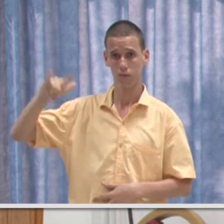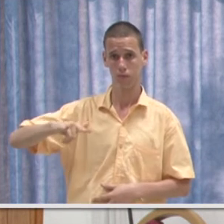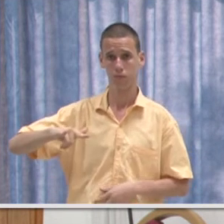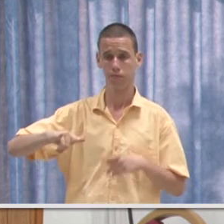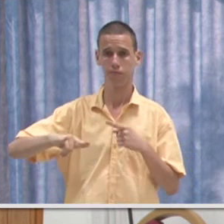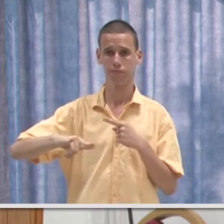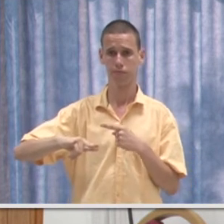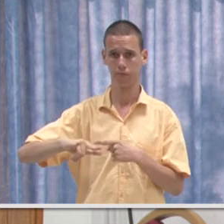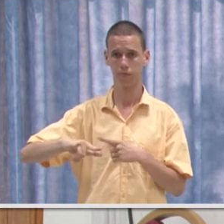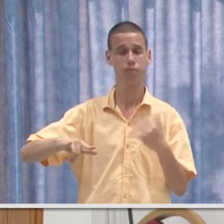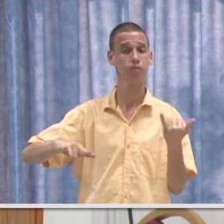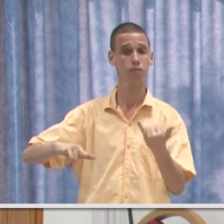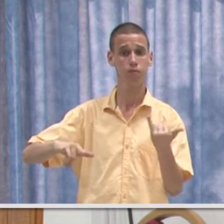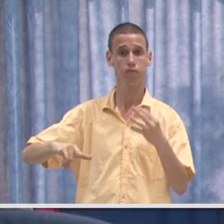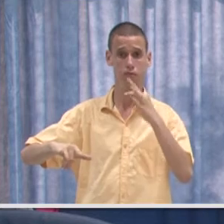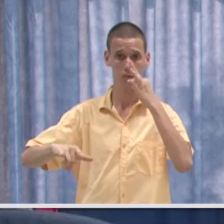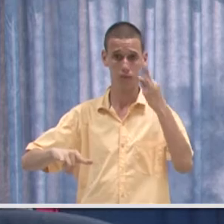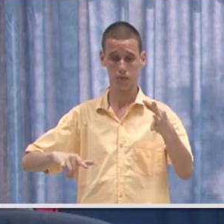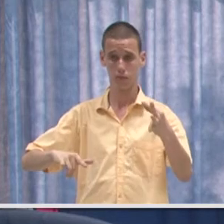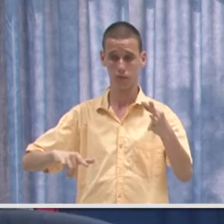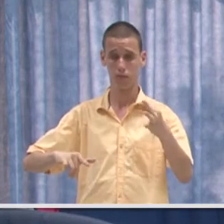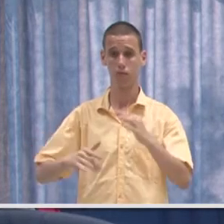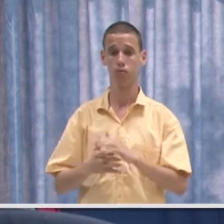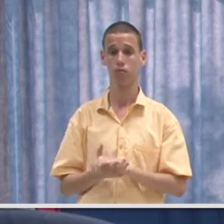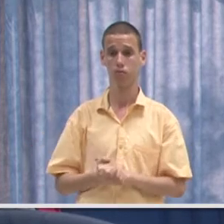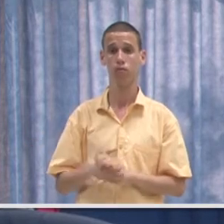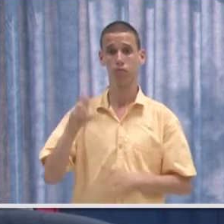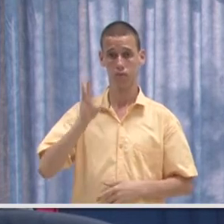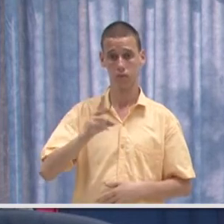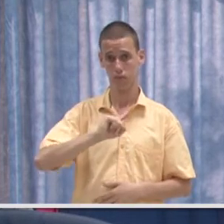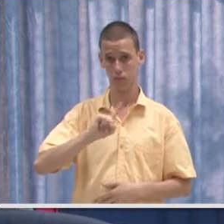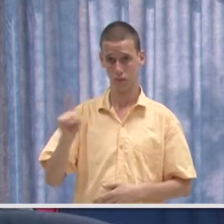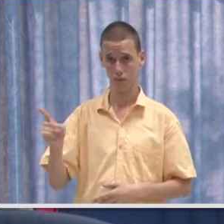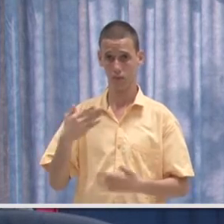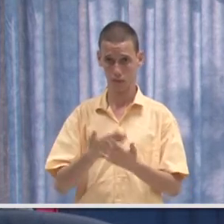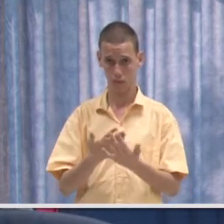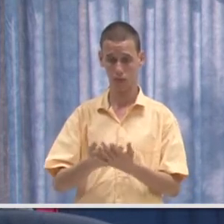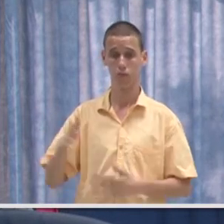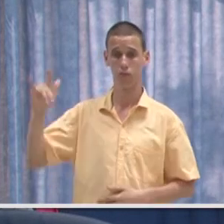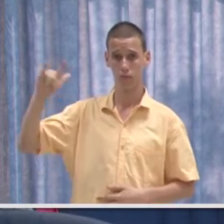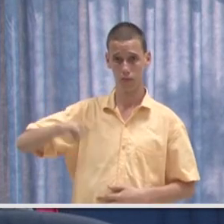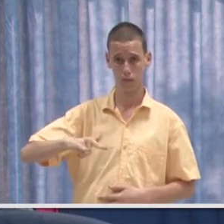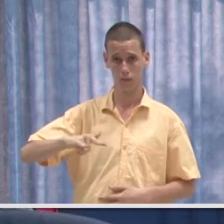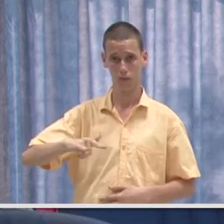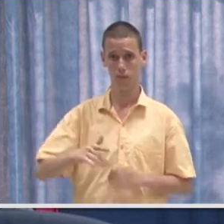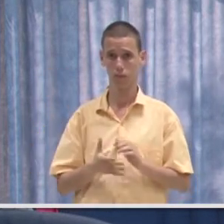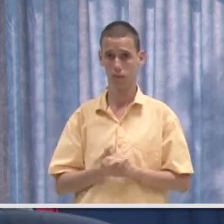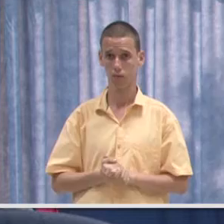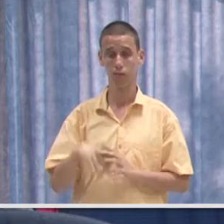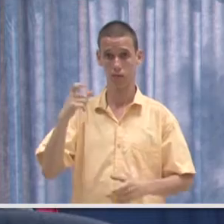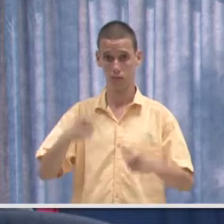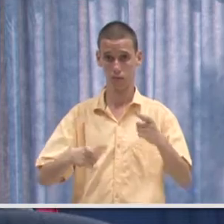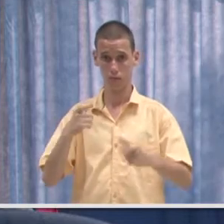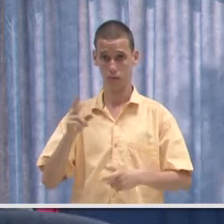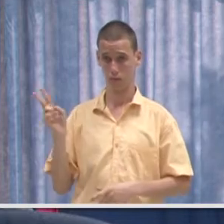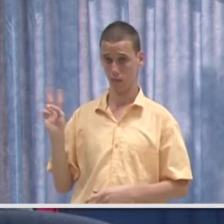l'autorisation du ministère de la Santé? Est-ce que vous avez donné green light à cause de ça là, ici, avec Foreign Affairs? Et vous avez piqué 5 bougs là